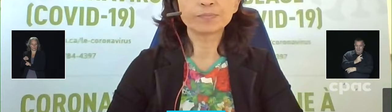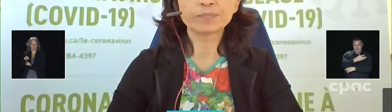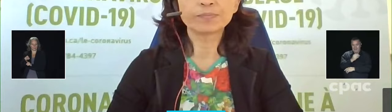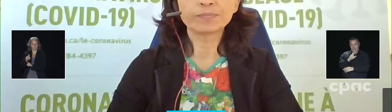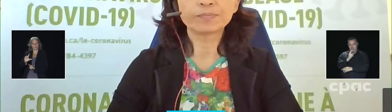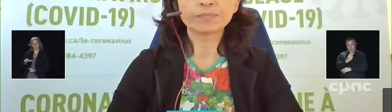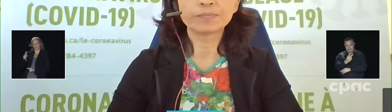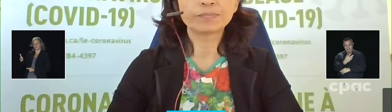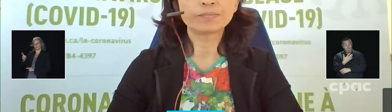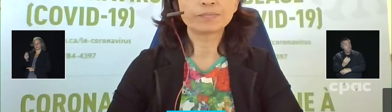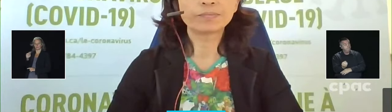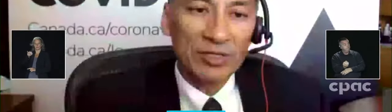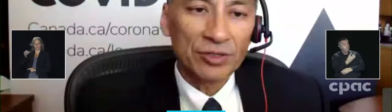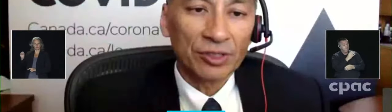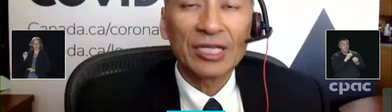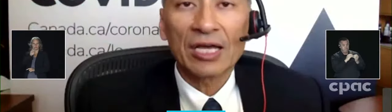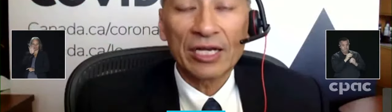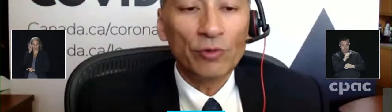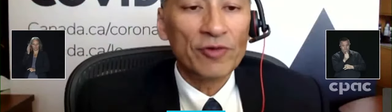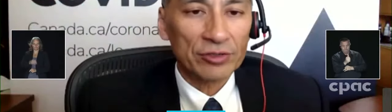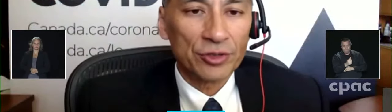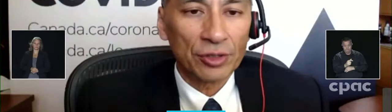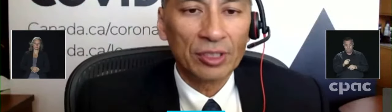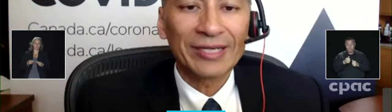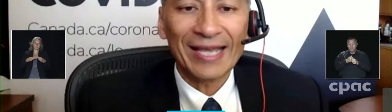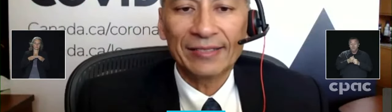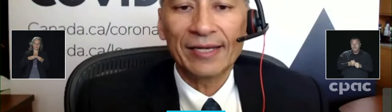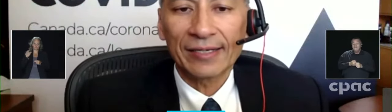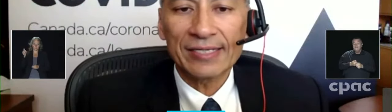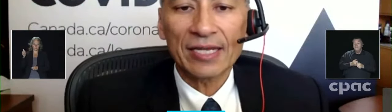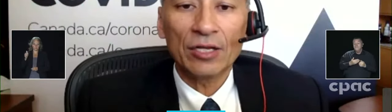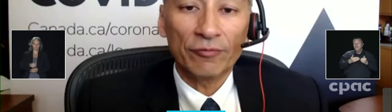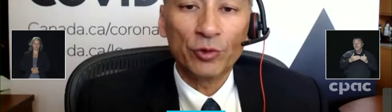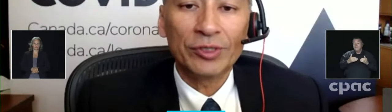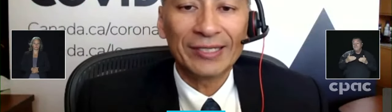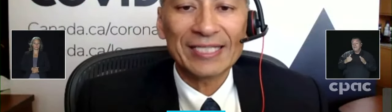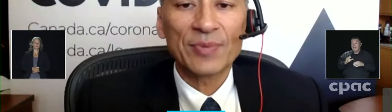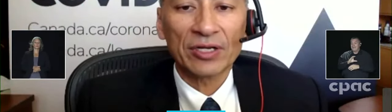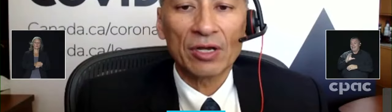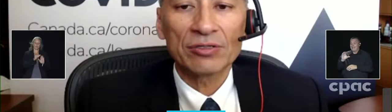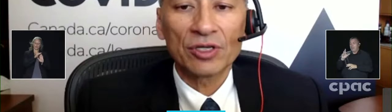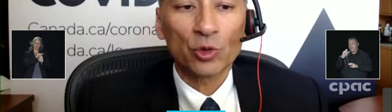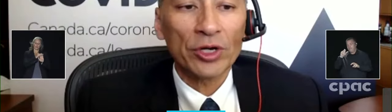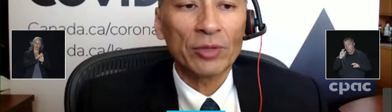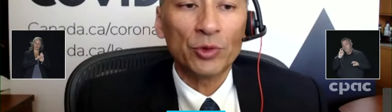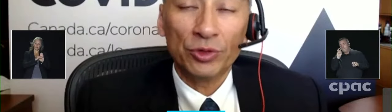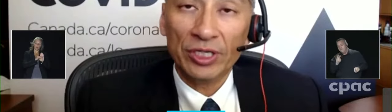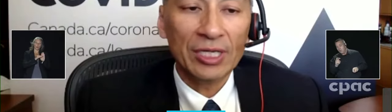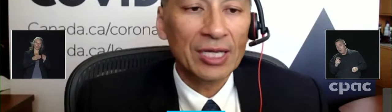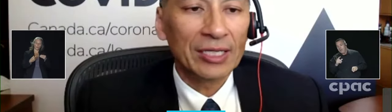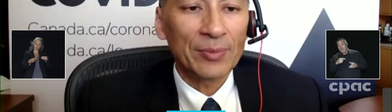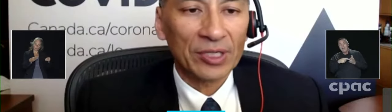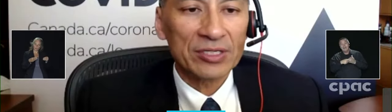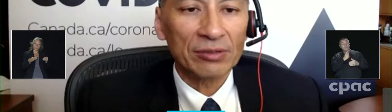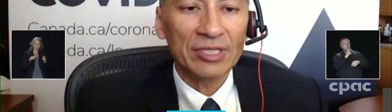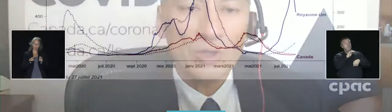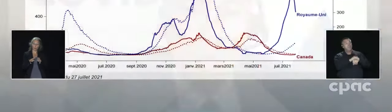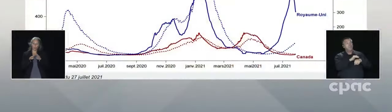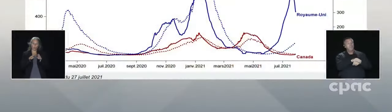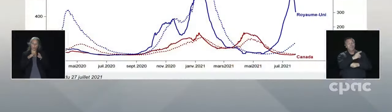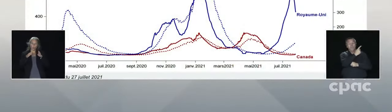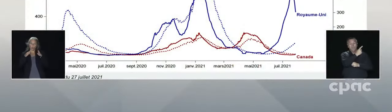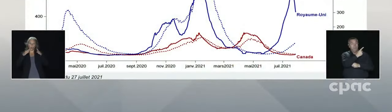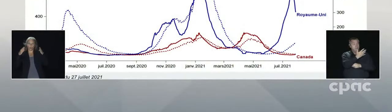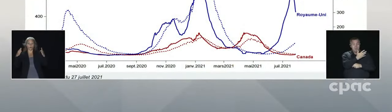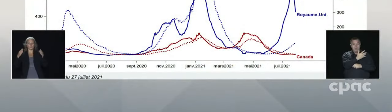Diapositive 10. Au fur et à mesure de la réouverture, le Canada reste à l'afflux de l'expérience du Royaume-Uni qui présente